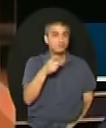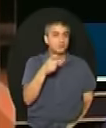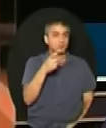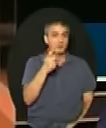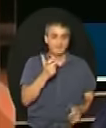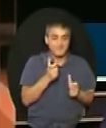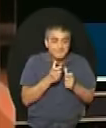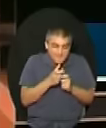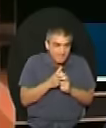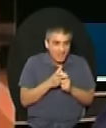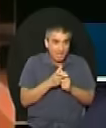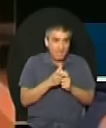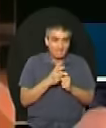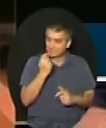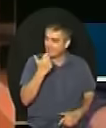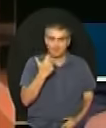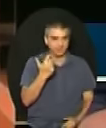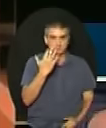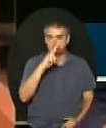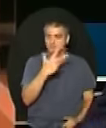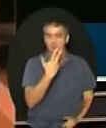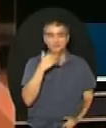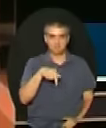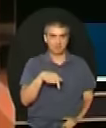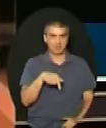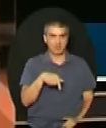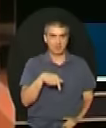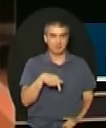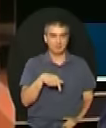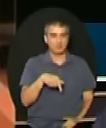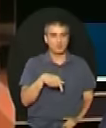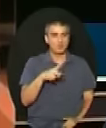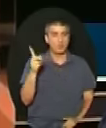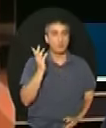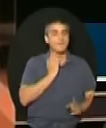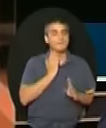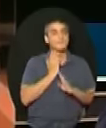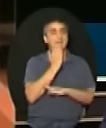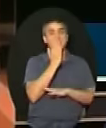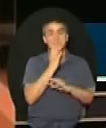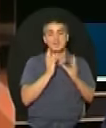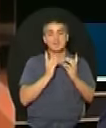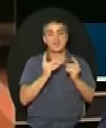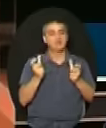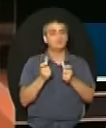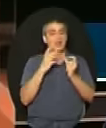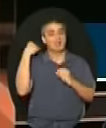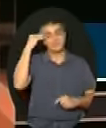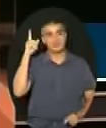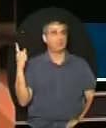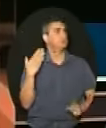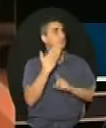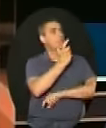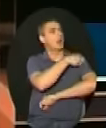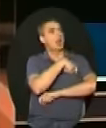שהוא מפלגה כמעט, מספר שלישית בגודלה במדינה ישראל, פנה דרך המשלחת הפלסטינית